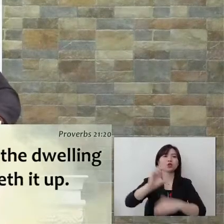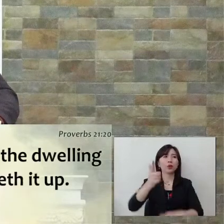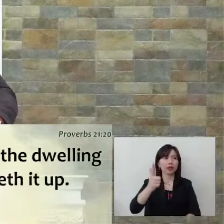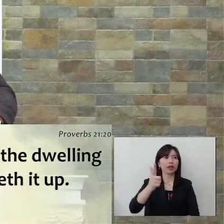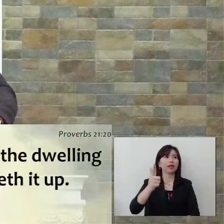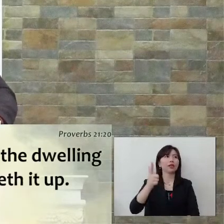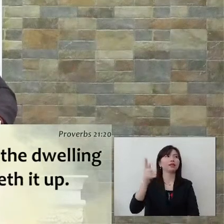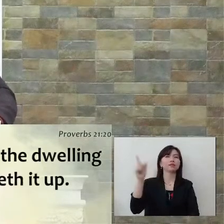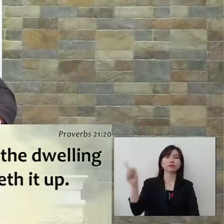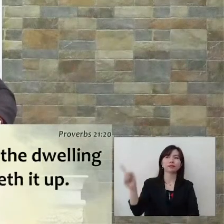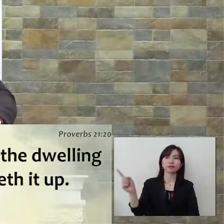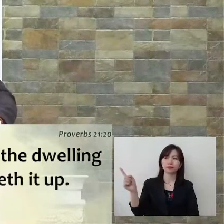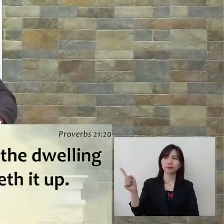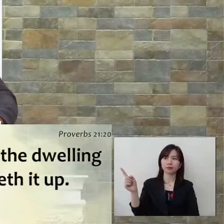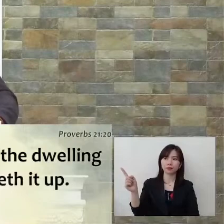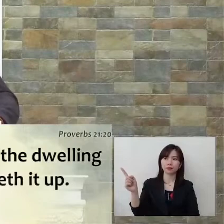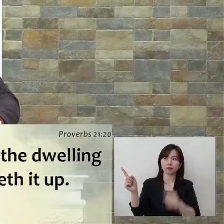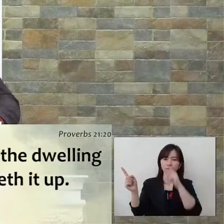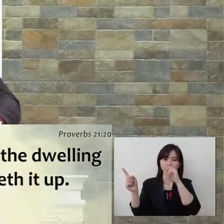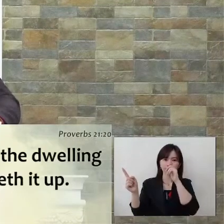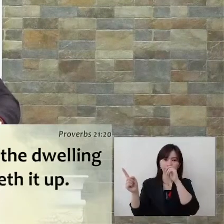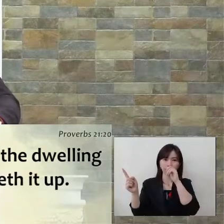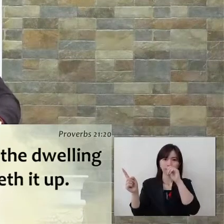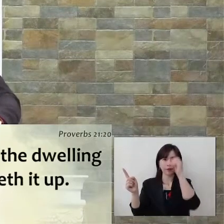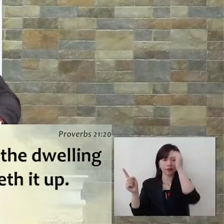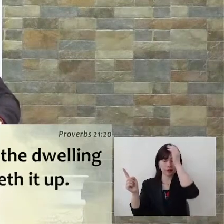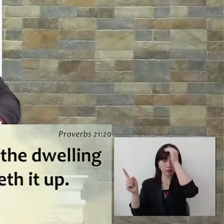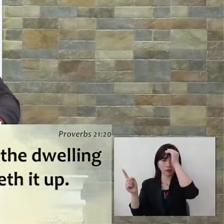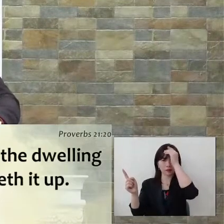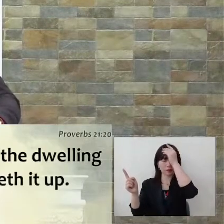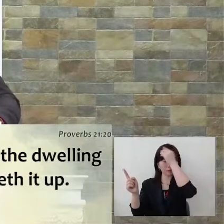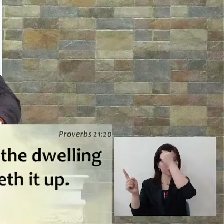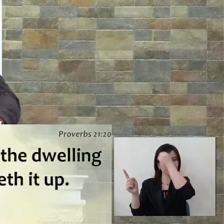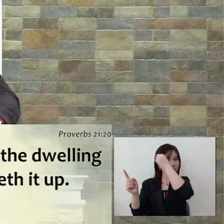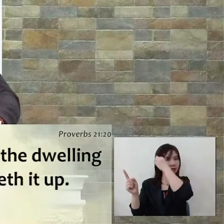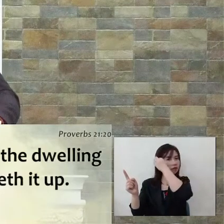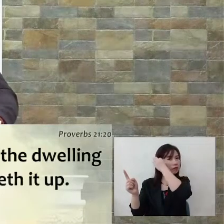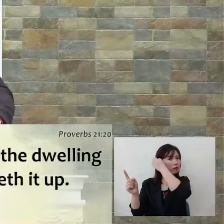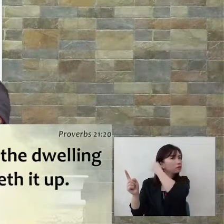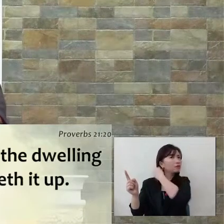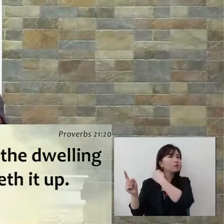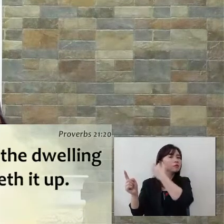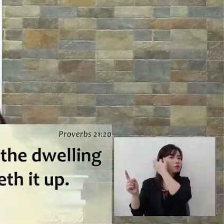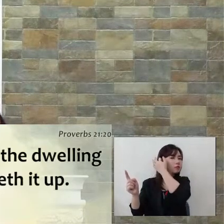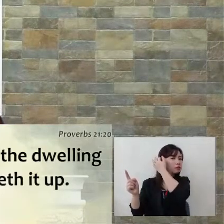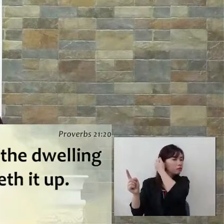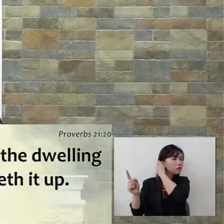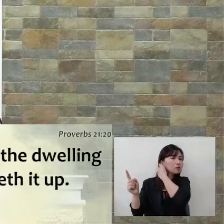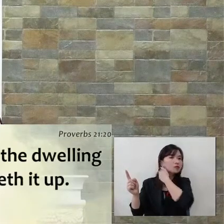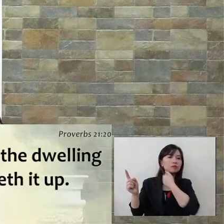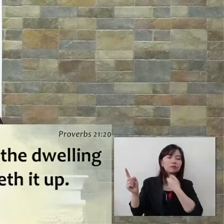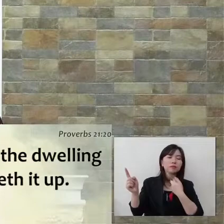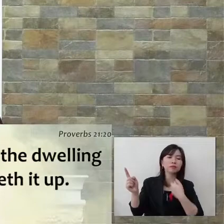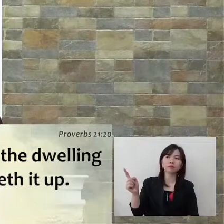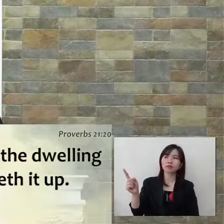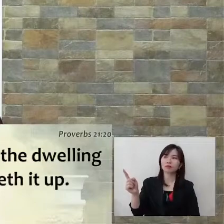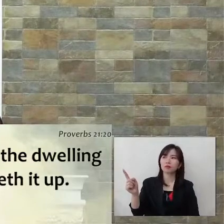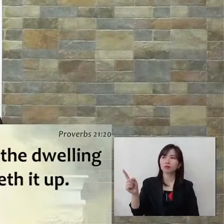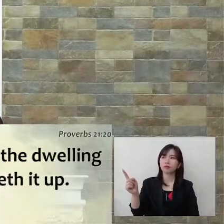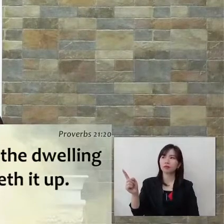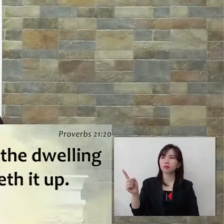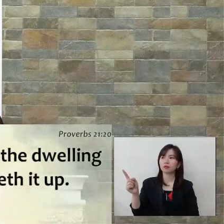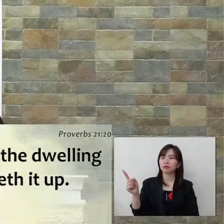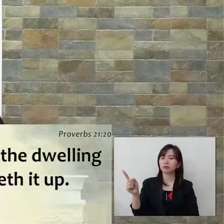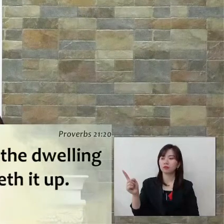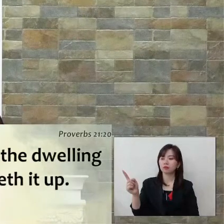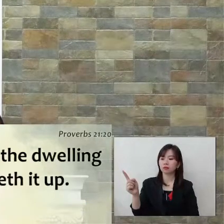wise, but a foolish man spendeth it up. Ulitin ko po, there is treasure to be